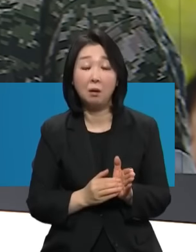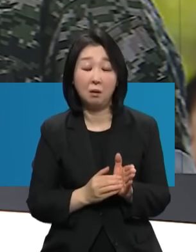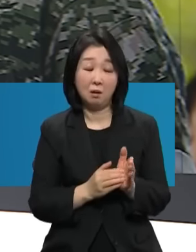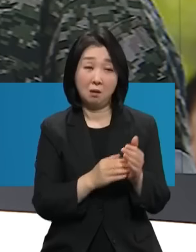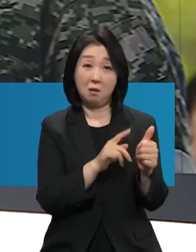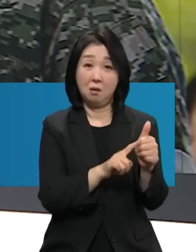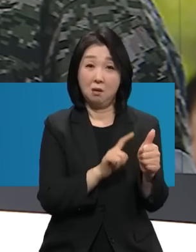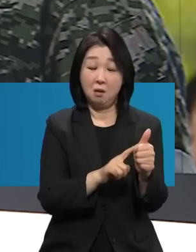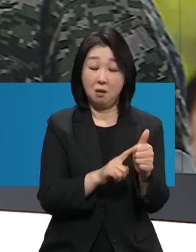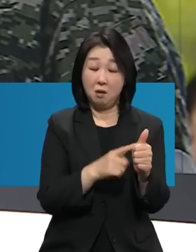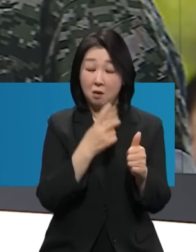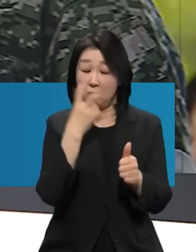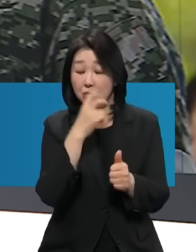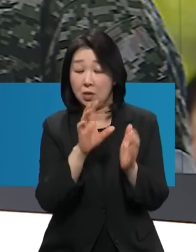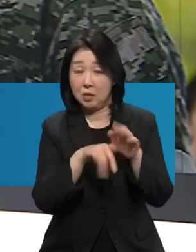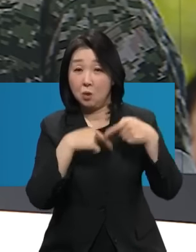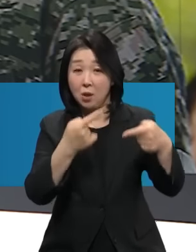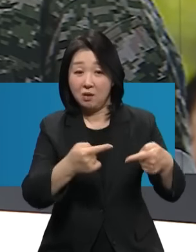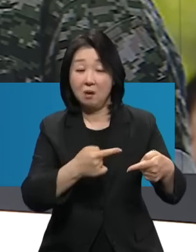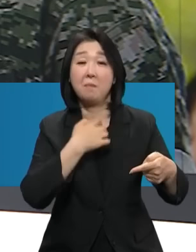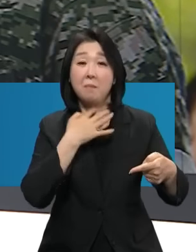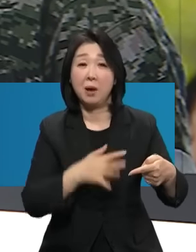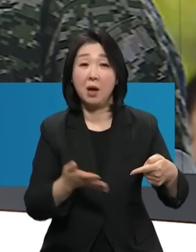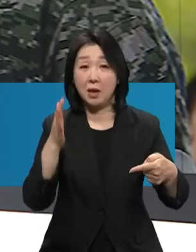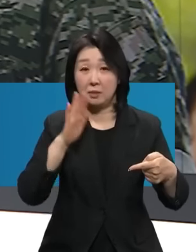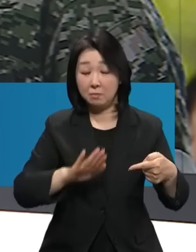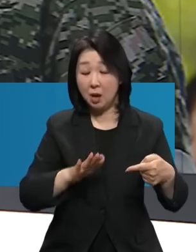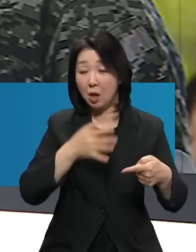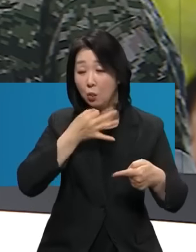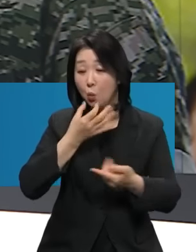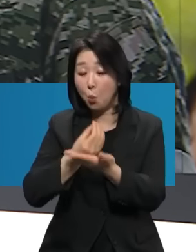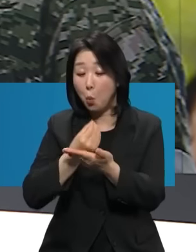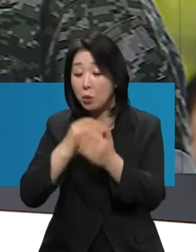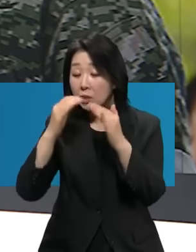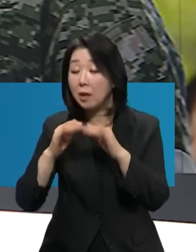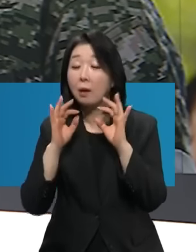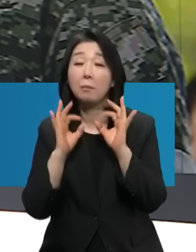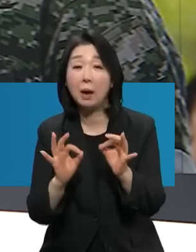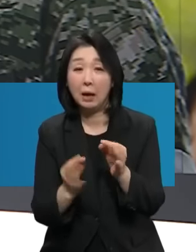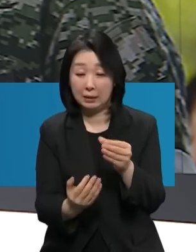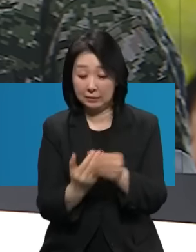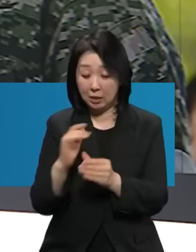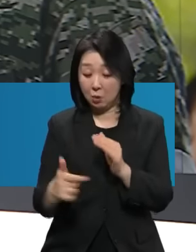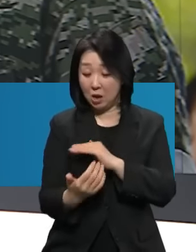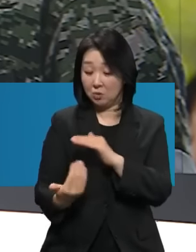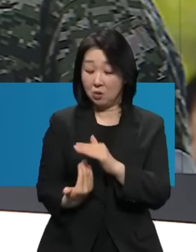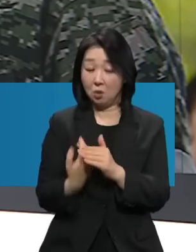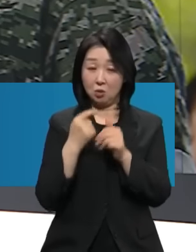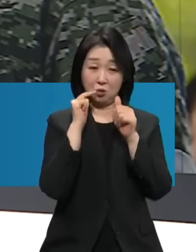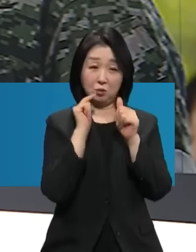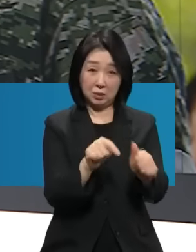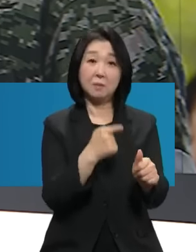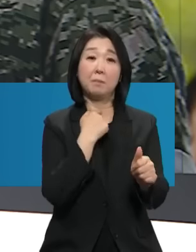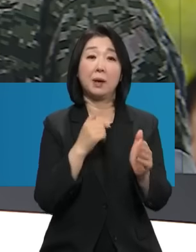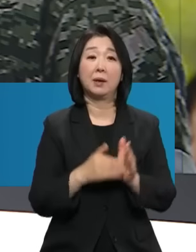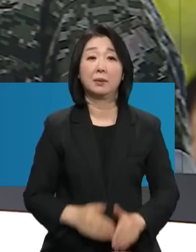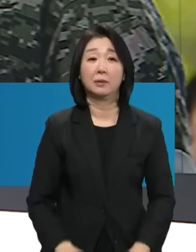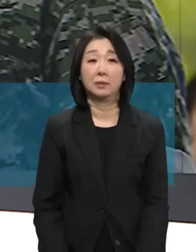수색에 관여한 적 없다고 했는데 JTBC가 확보한 녹취를 들어보니 사고 하루 전 수색을 지시한 정황이